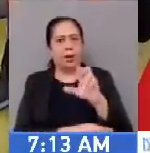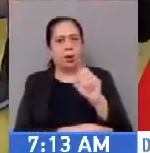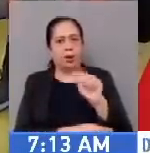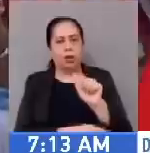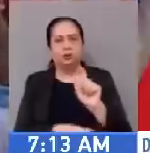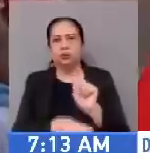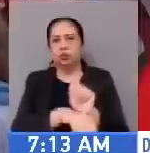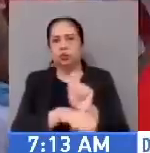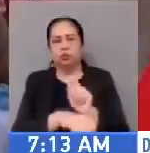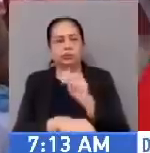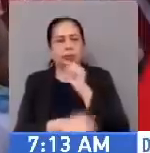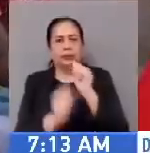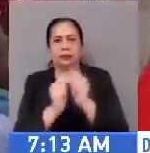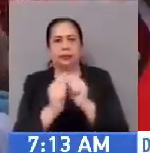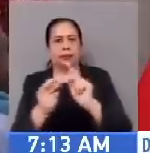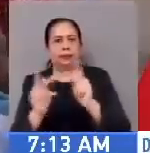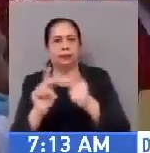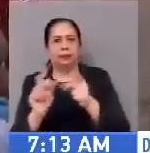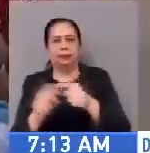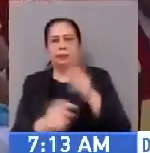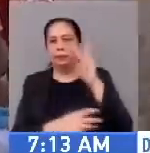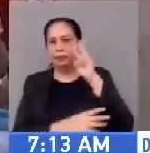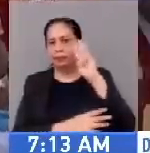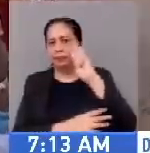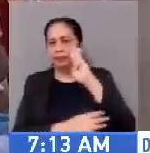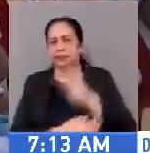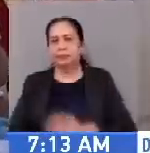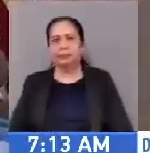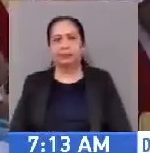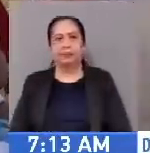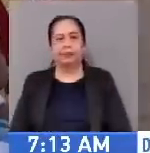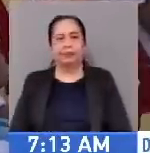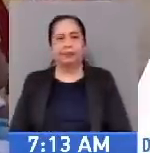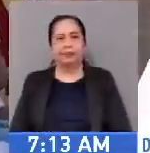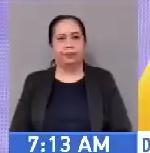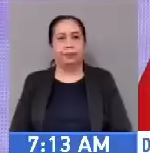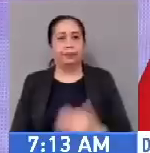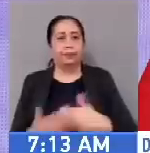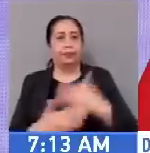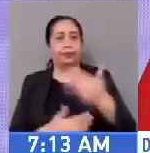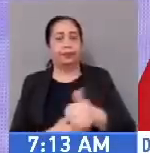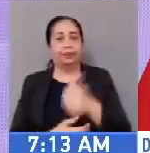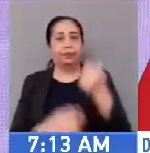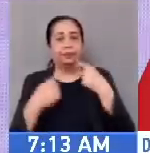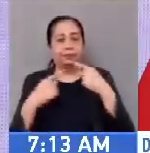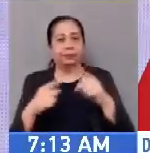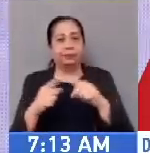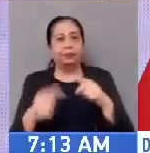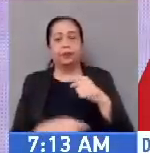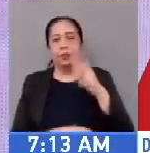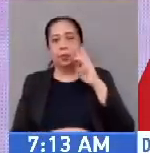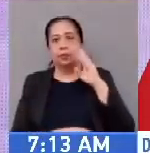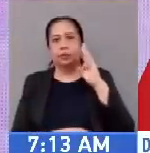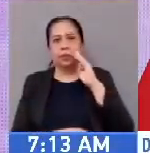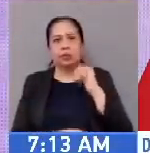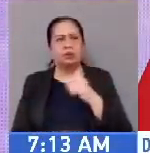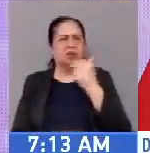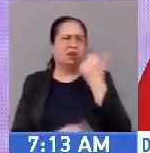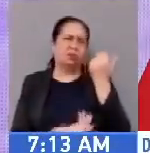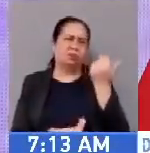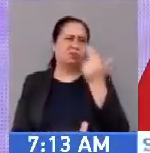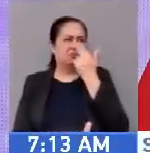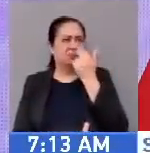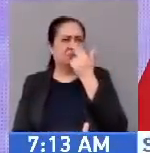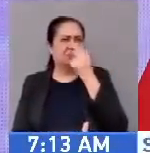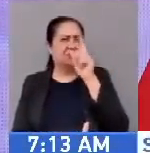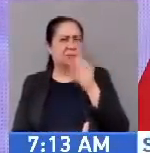ang katandem na si Walden Bello. Sa isa namang pahayag, sinabi ni Bello na naging joke na raw ang dapat sana'y COMELEC